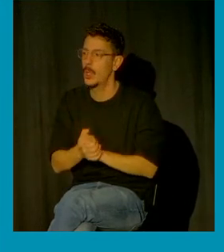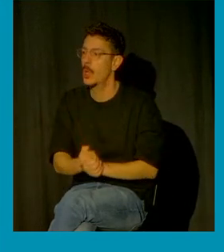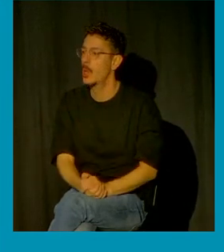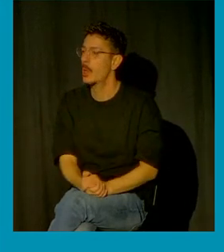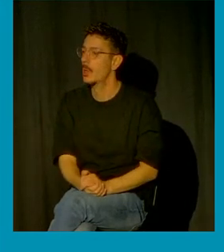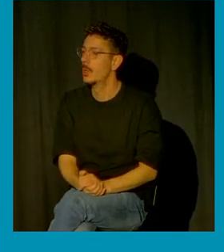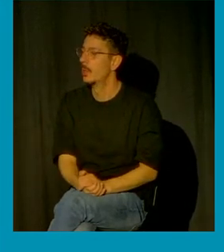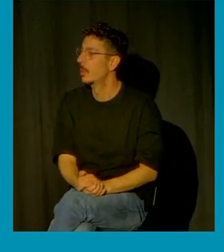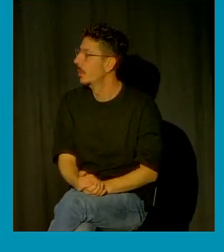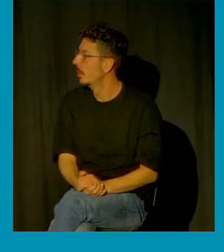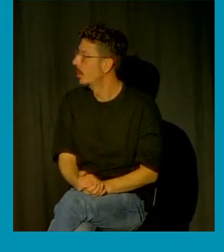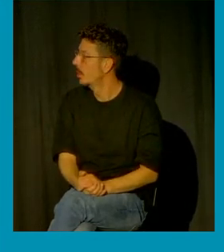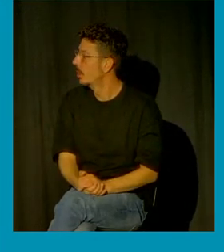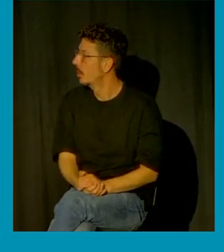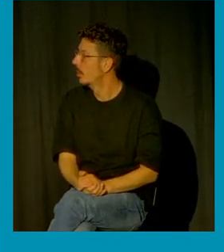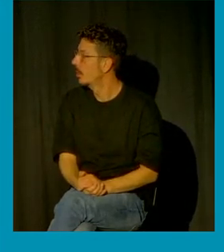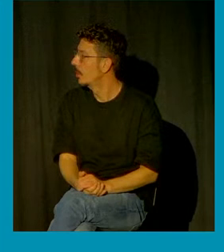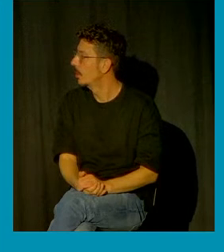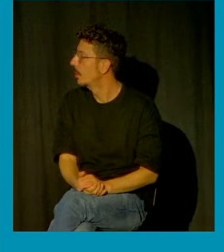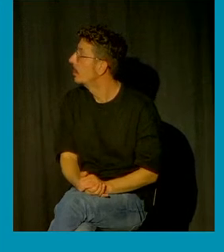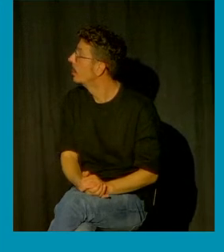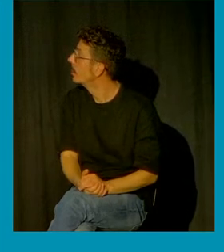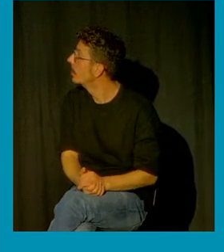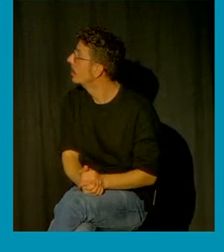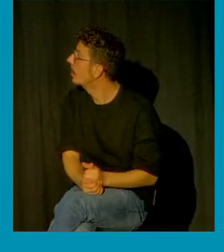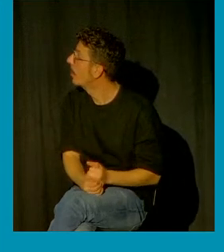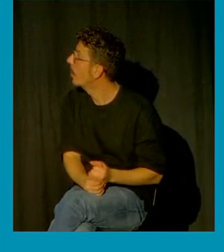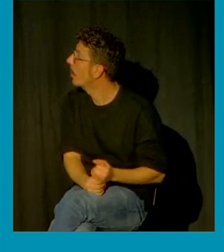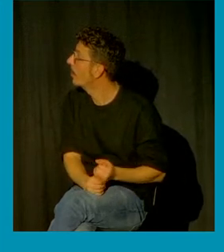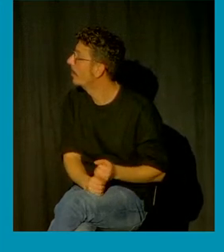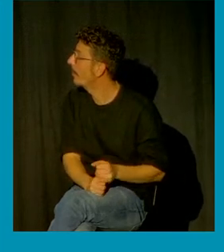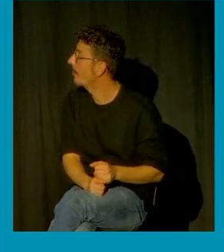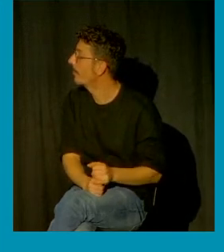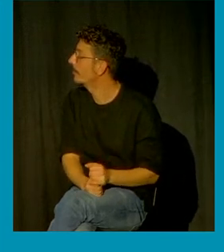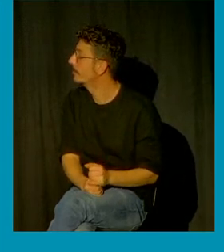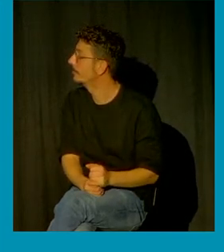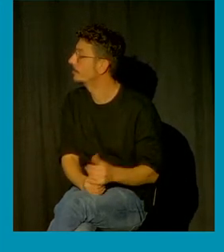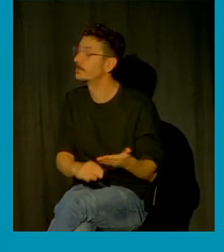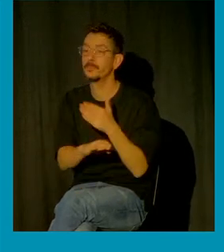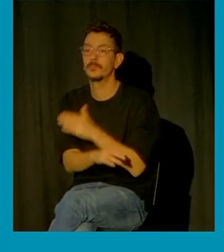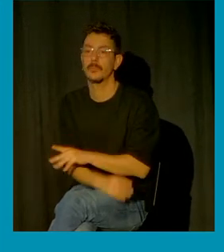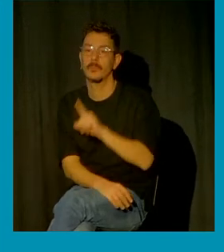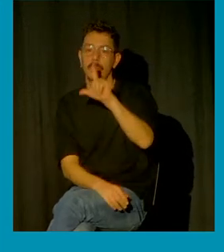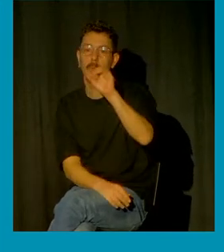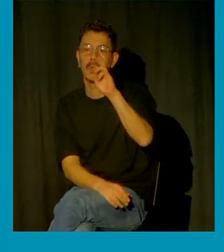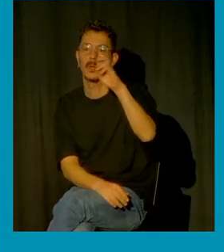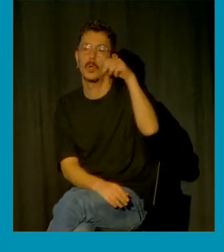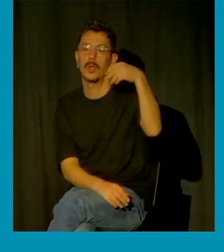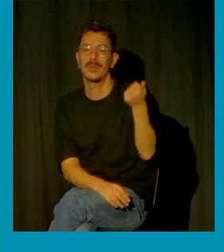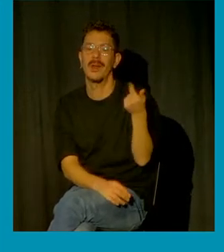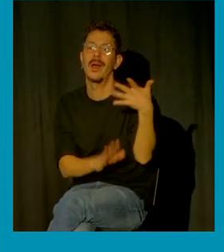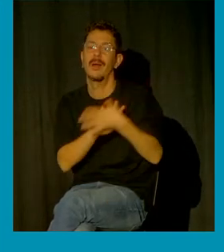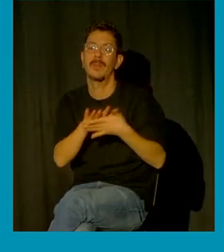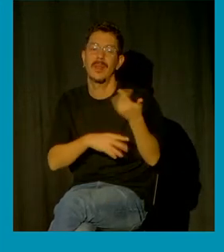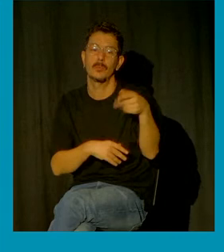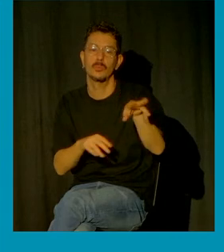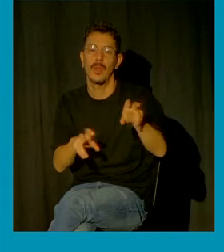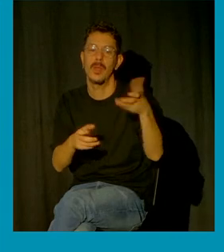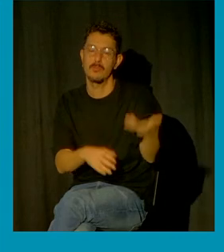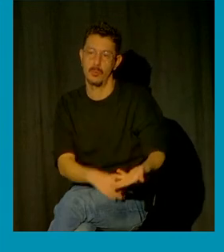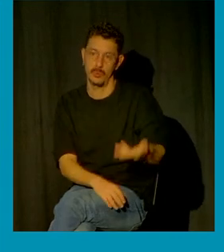que duia incorporades a la diapositiva la Lorena ha fet esment de qualcom que és molt important i és que